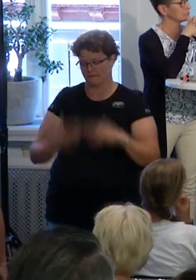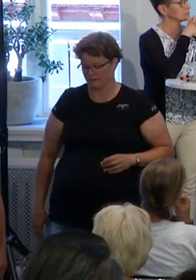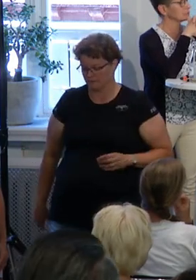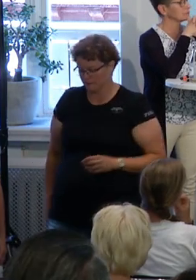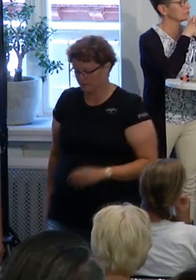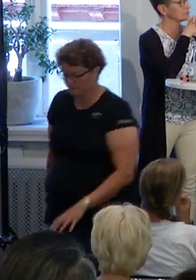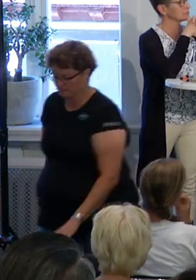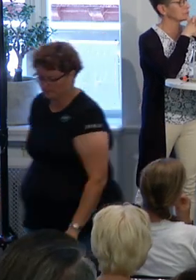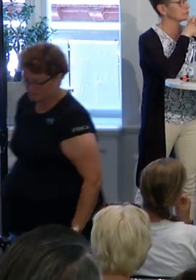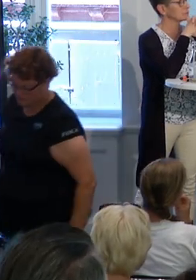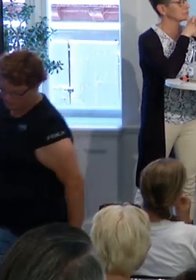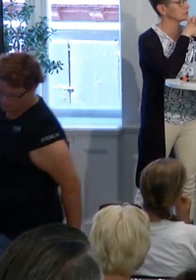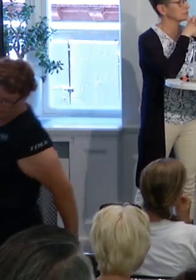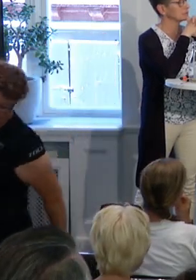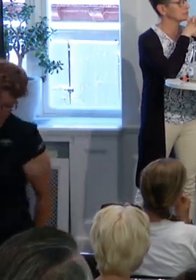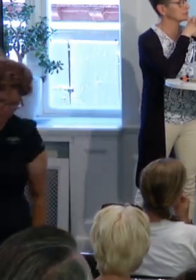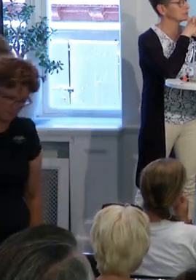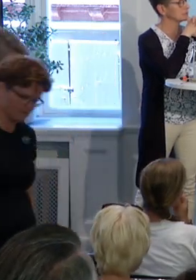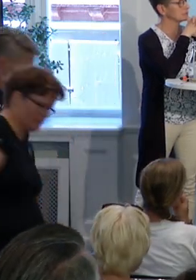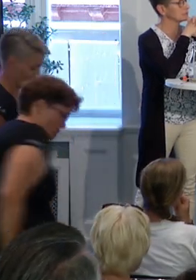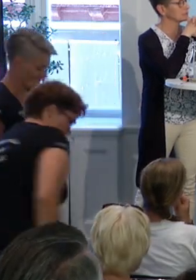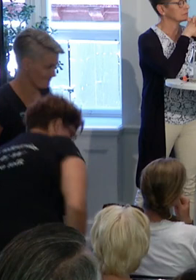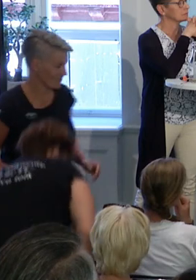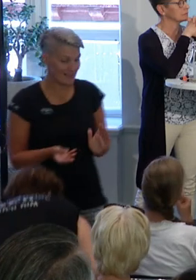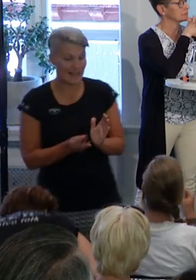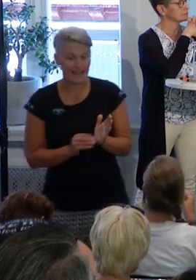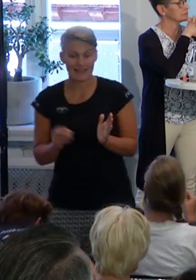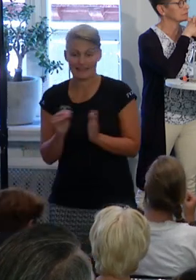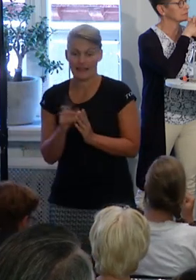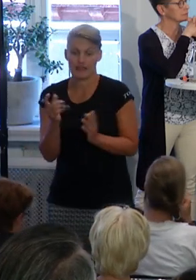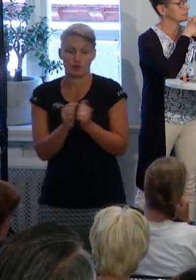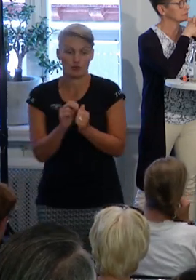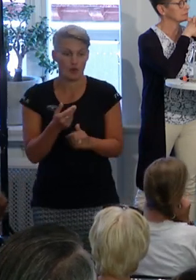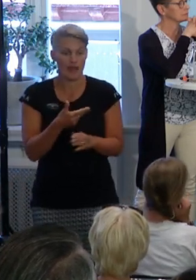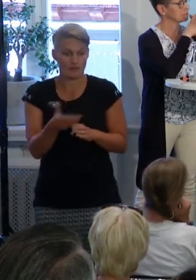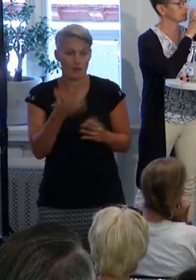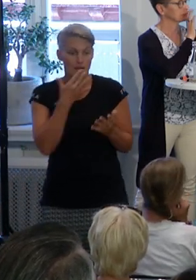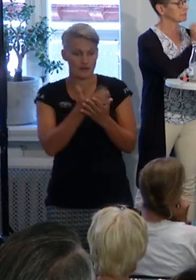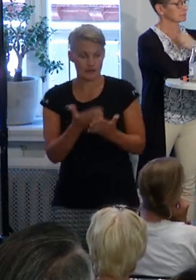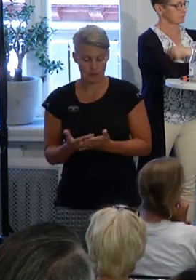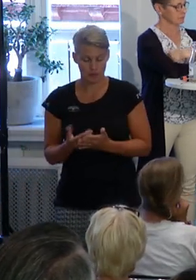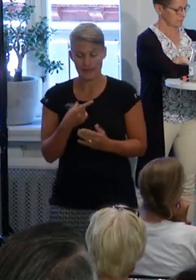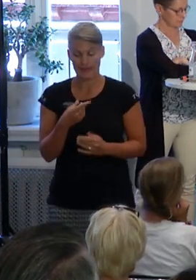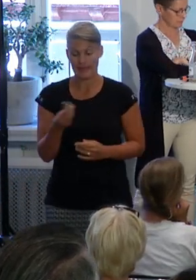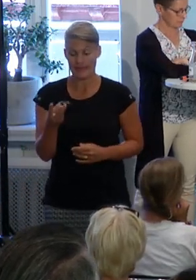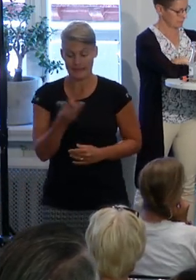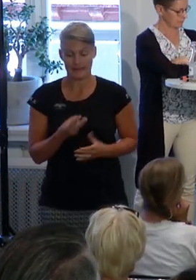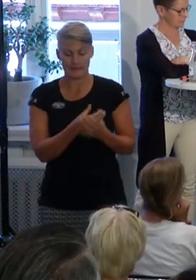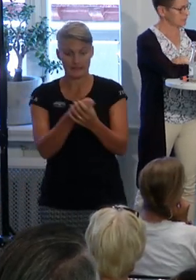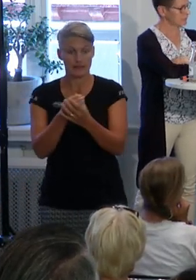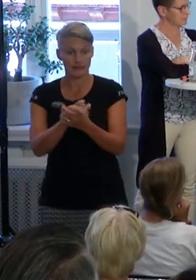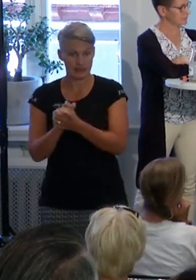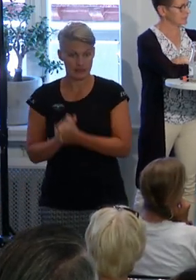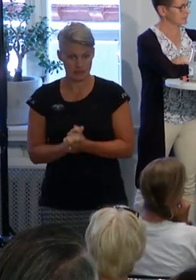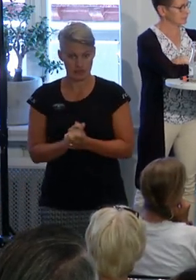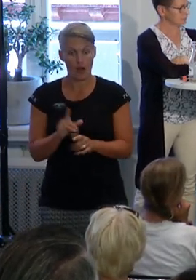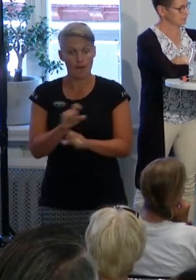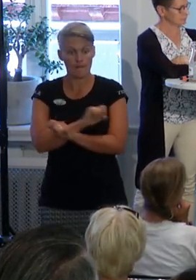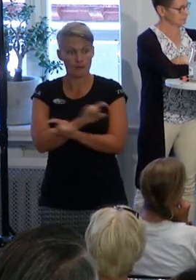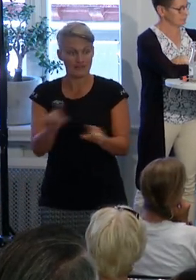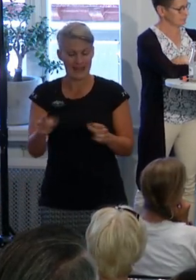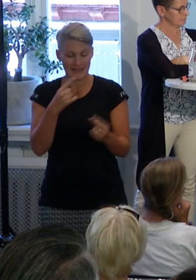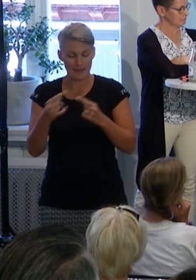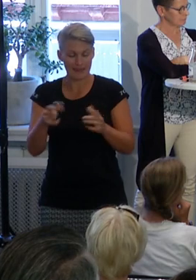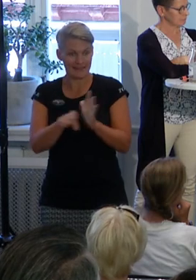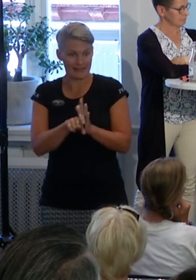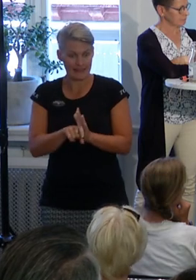till en sak efter de här tre introduktionerna? Det är att ni tre tillsammans publicerade en debattartikel i Sydsvenskan igår.